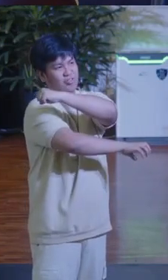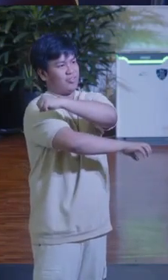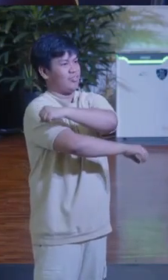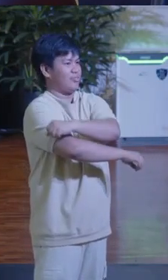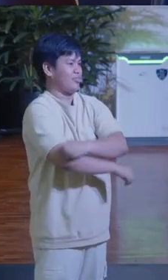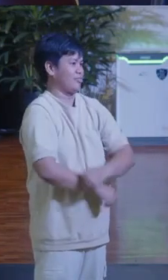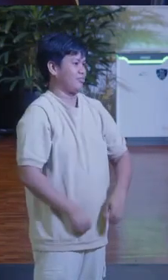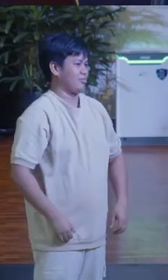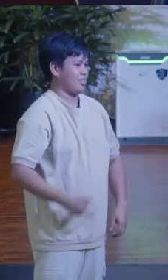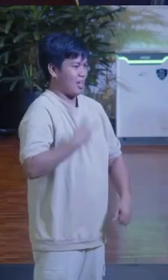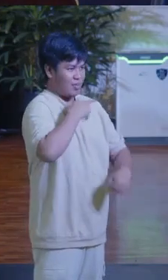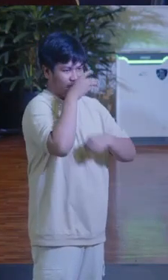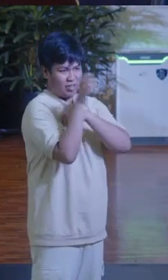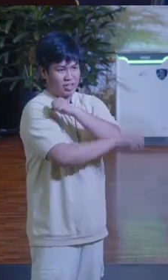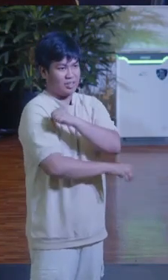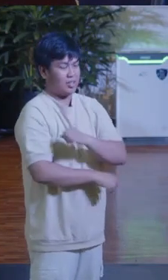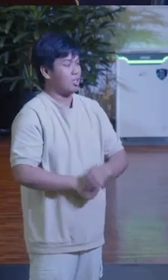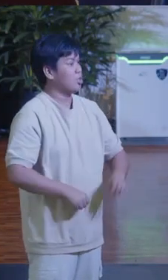Accursed.